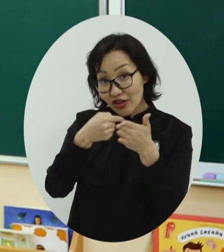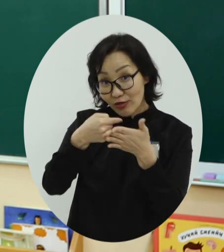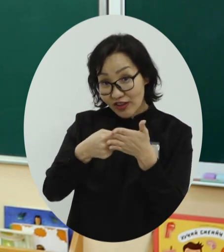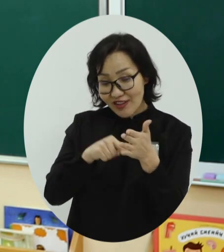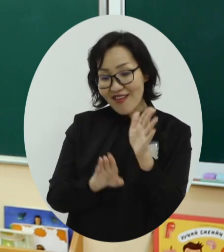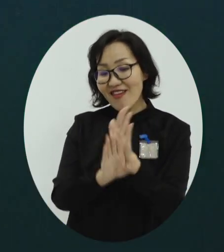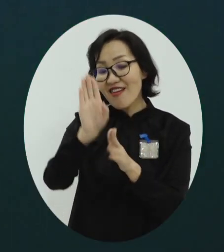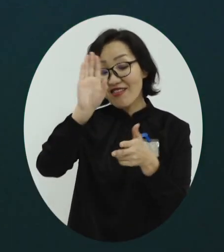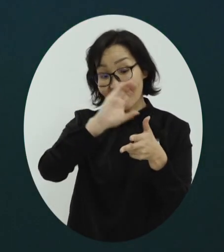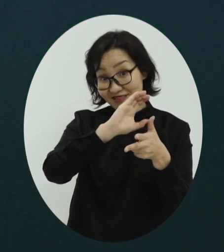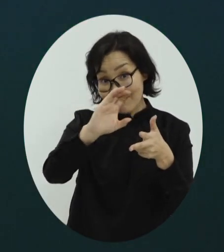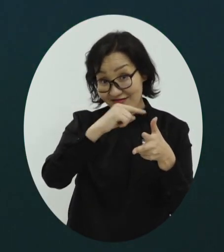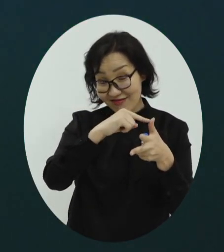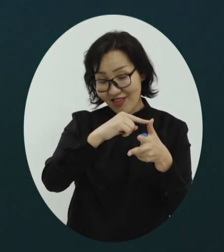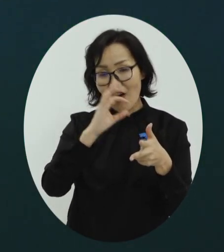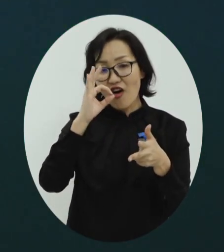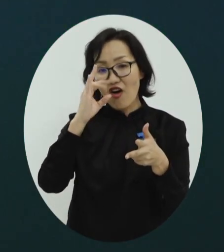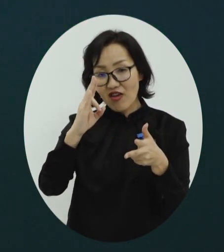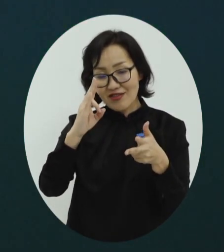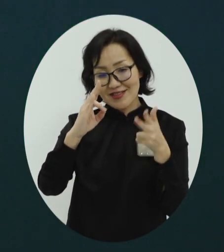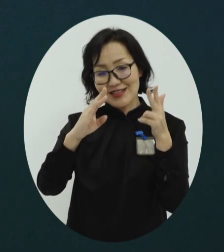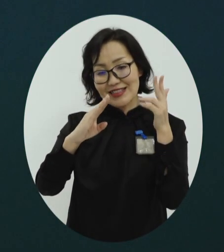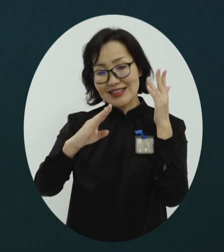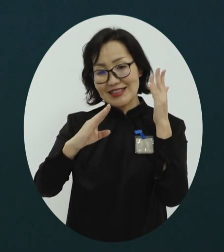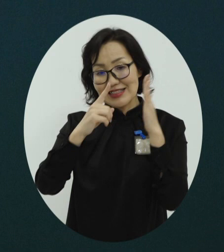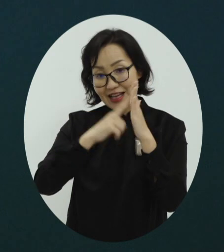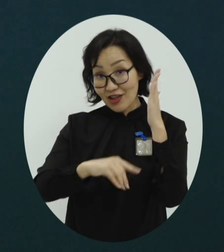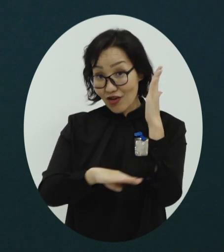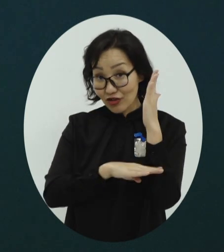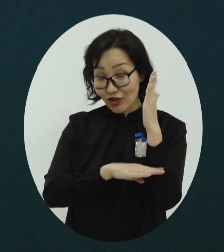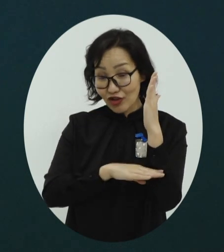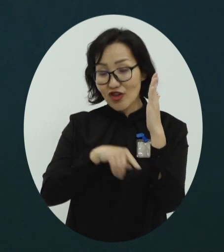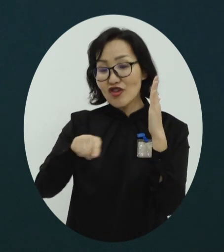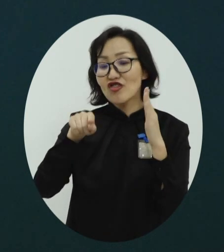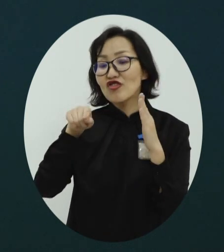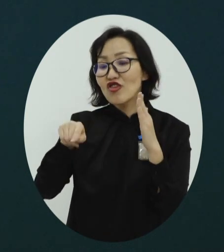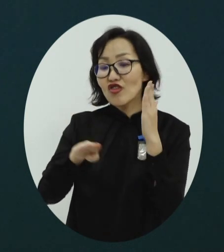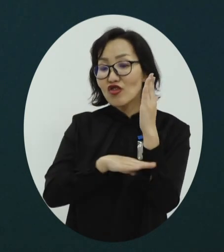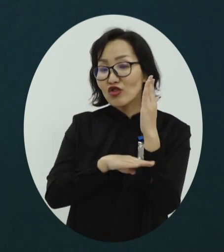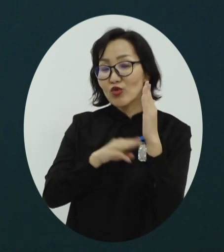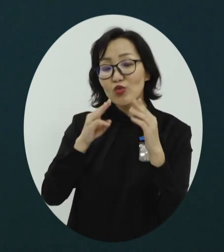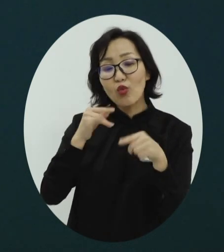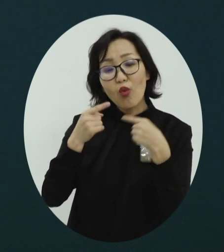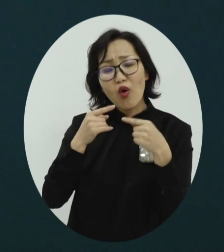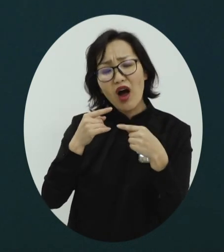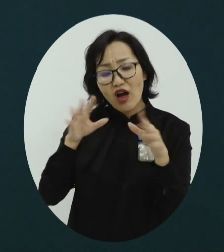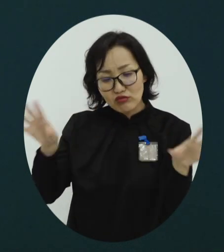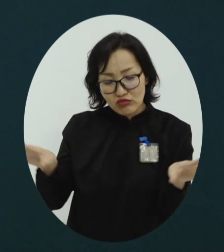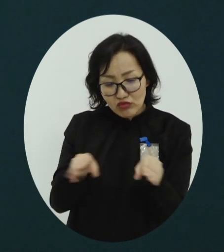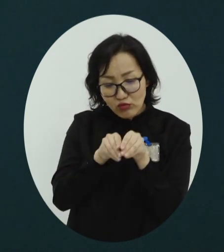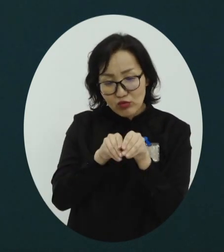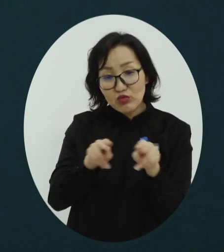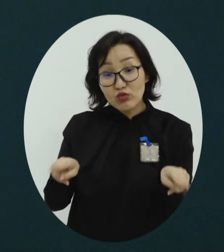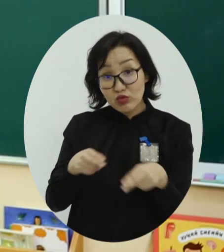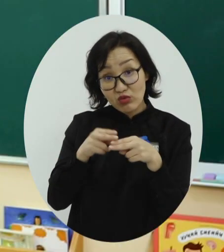бүгдээрээ он сар өдөр мөн тухайн өдрийн тухай товч дүгнэлт, өөрөөр хэлбэл